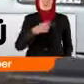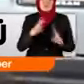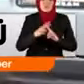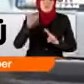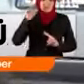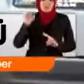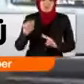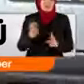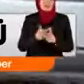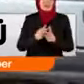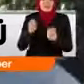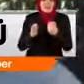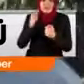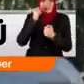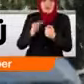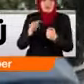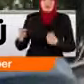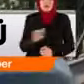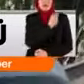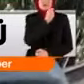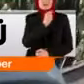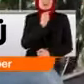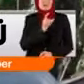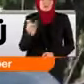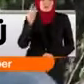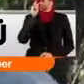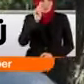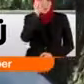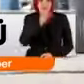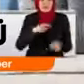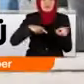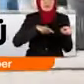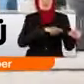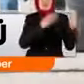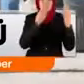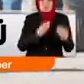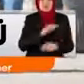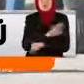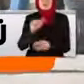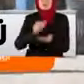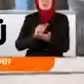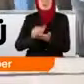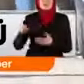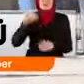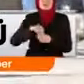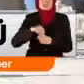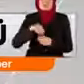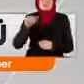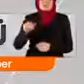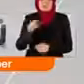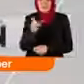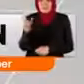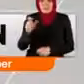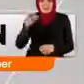polisi kiralık otomobille kaçan katil zanlısının peşine düşerken sosyal medyada katliamla ilgili provokasyon zemine hazırlanmak